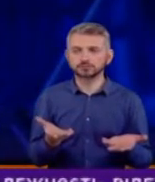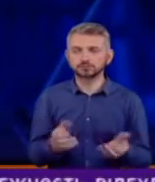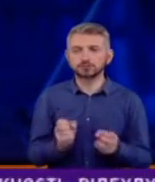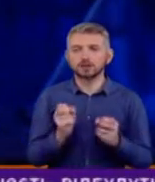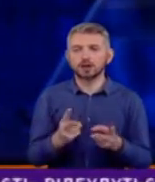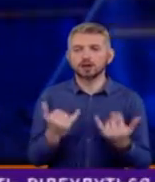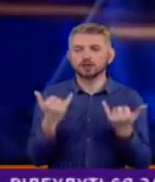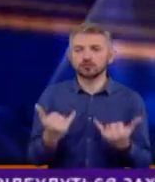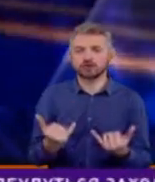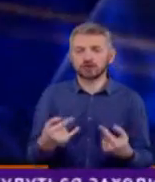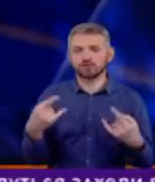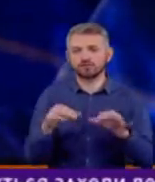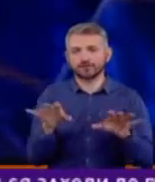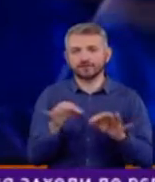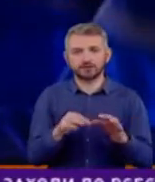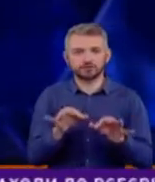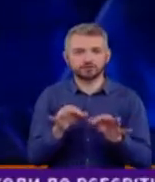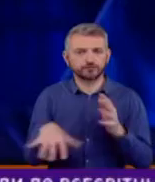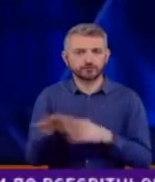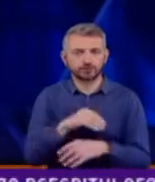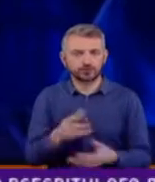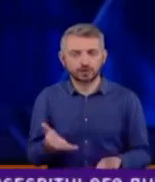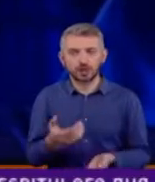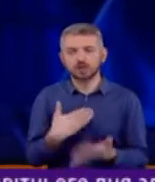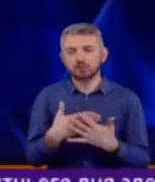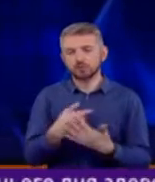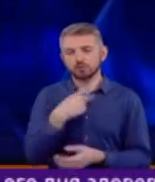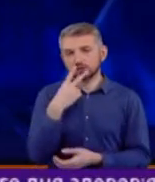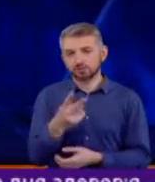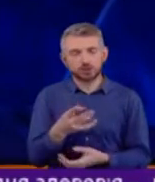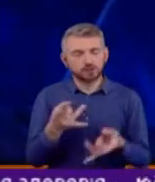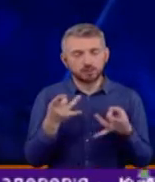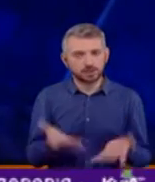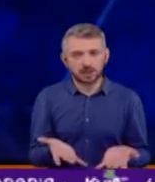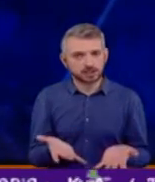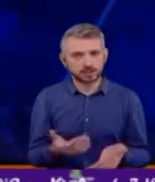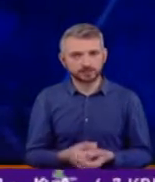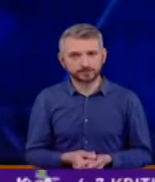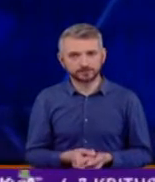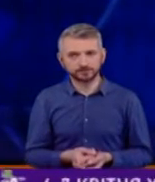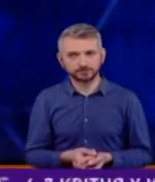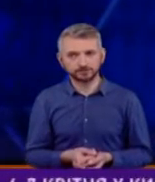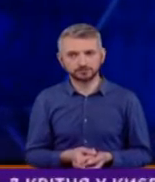Как вот сейчас в эфире рассказать все? Ну, допустим, мы смотрим, элементарное,